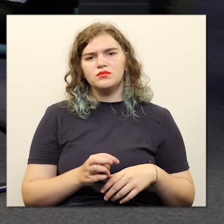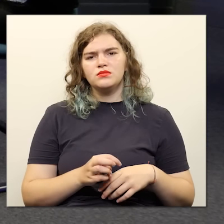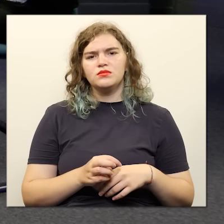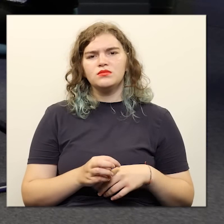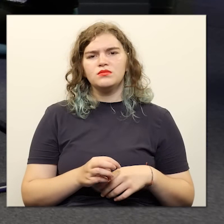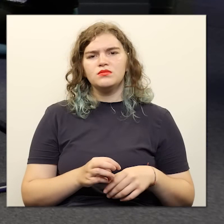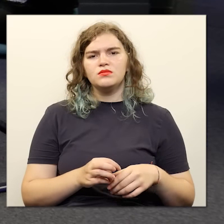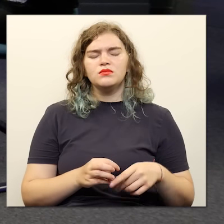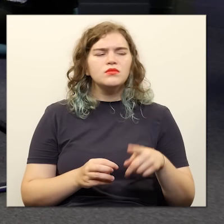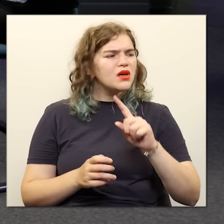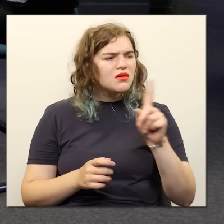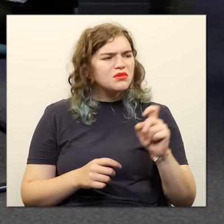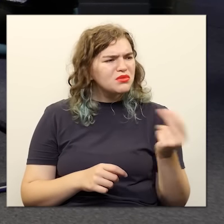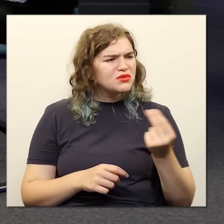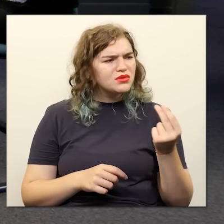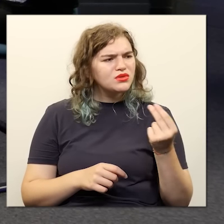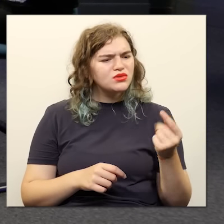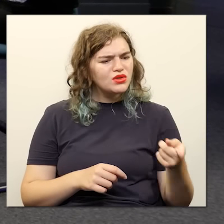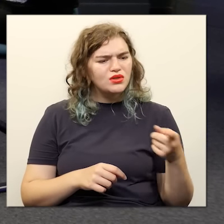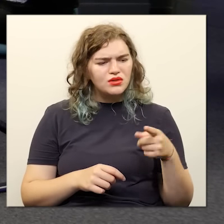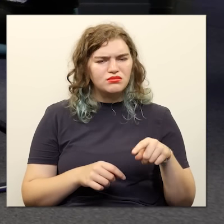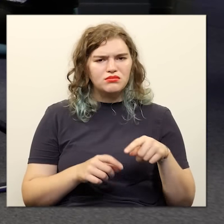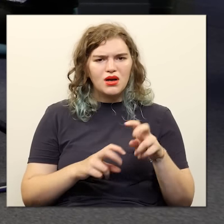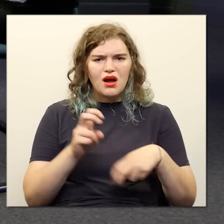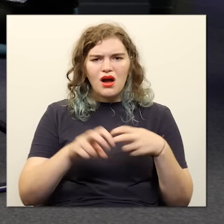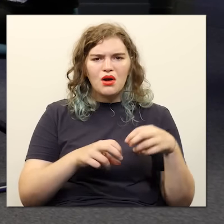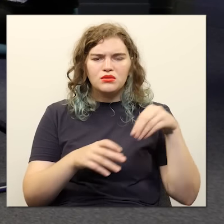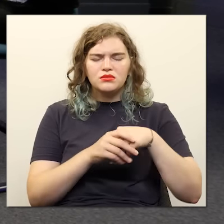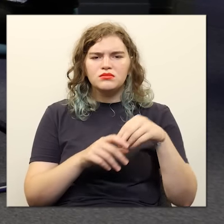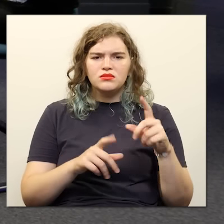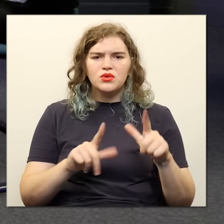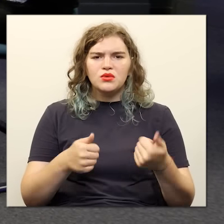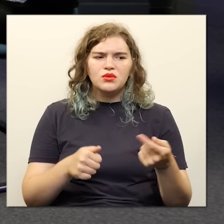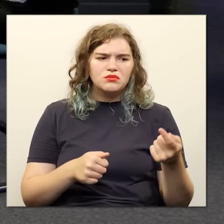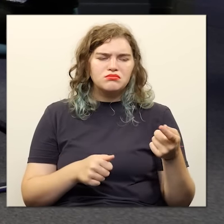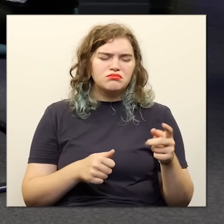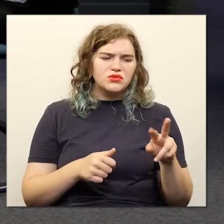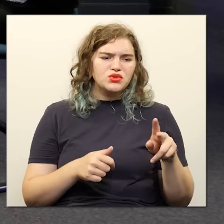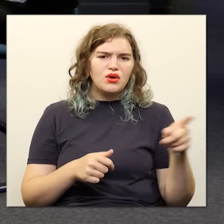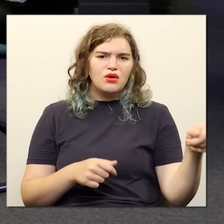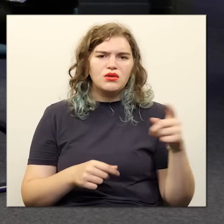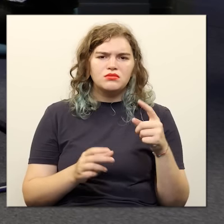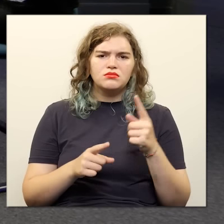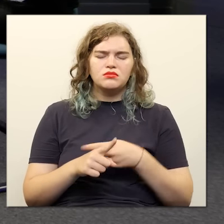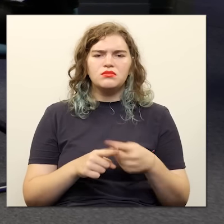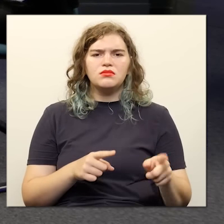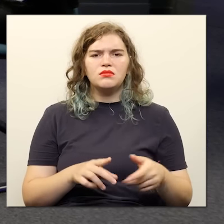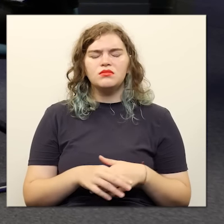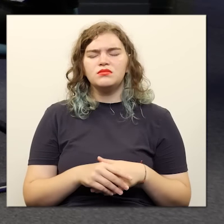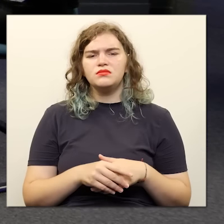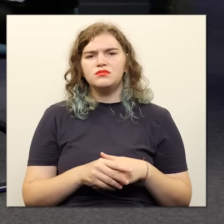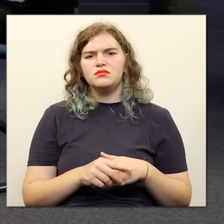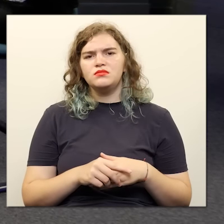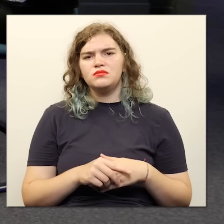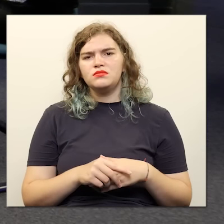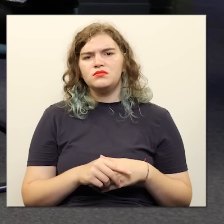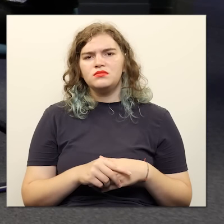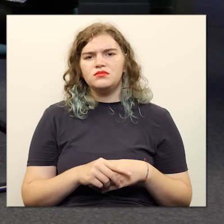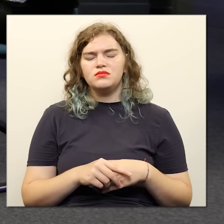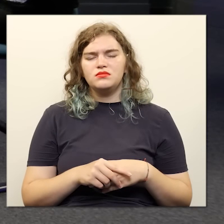și am întrebat-o că de ce face lucrul ăsta. Era o soră romă, din etnia romilor.